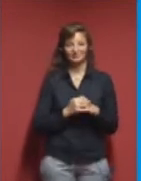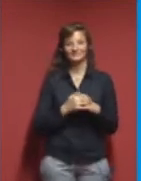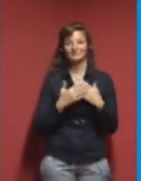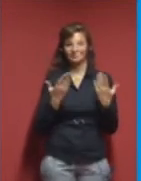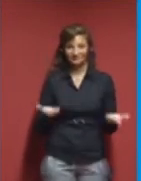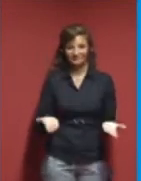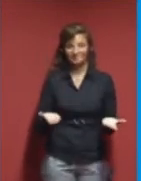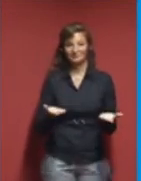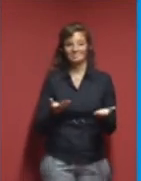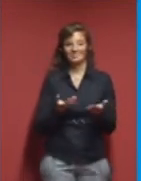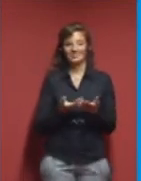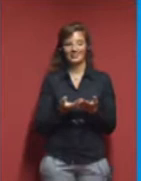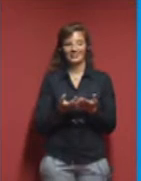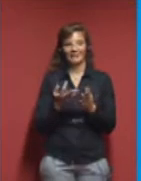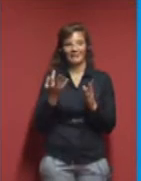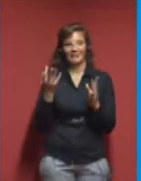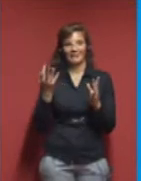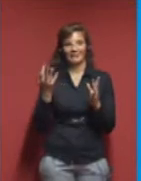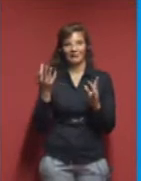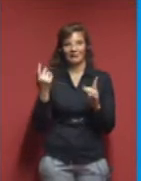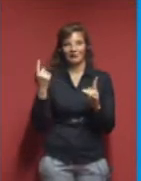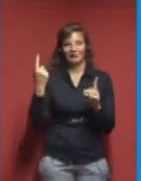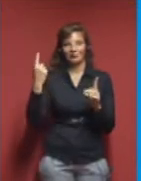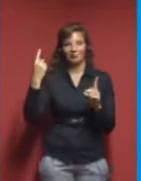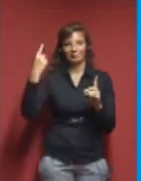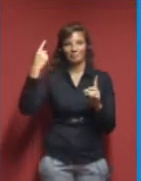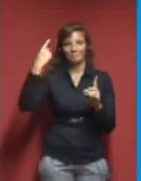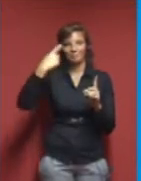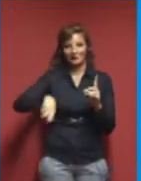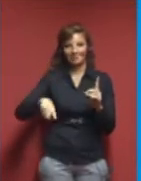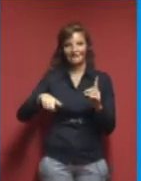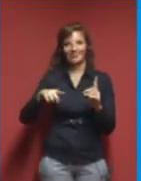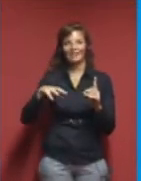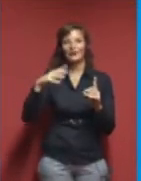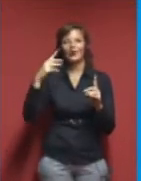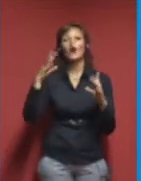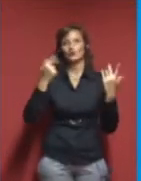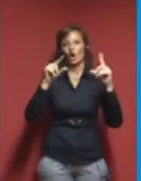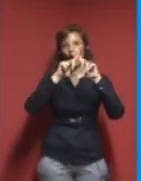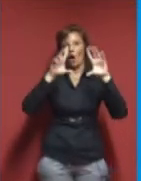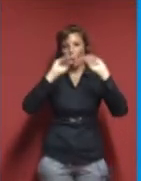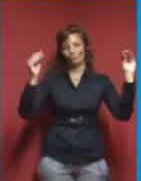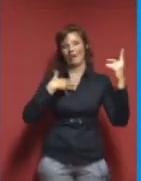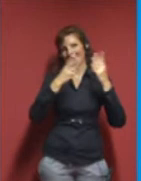Quindi questo è uno di una serie di oggetti.